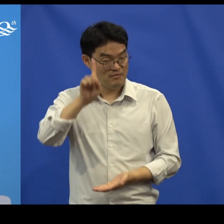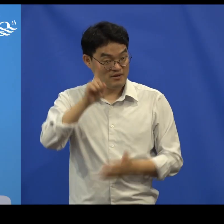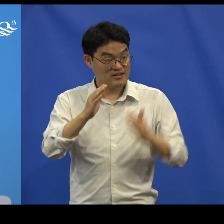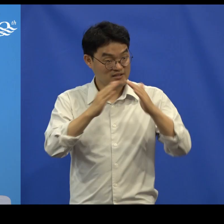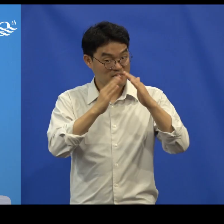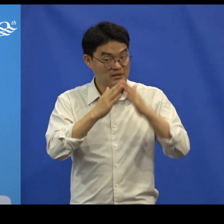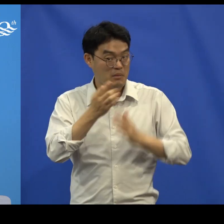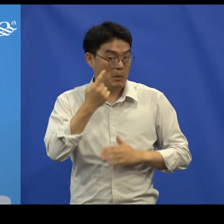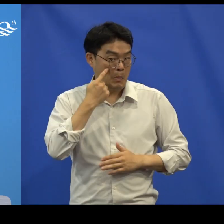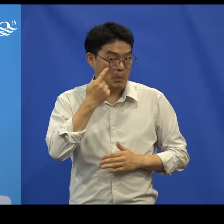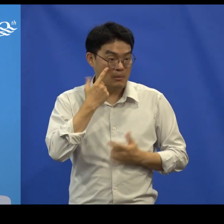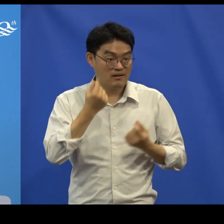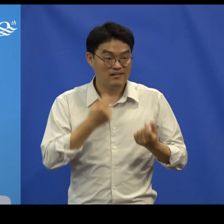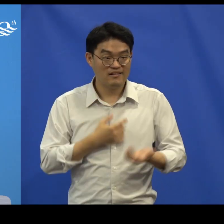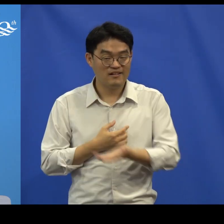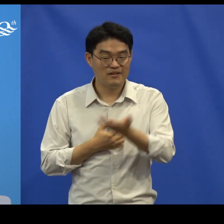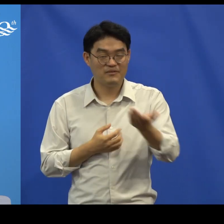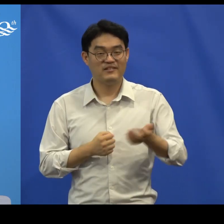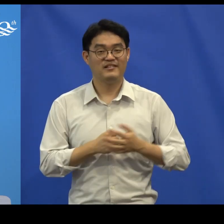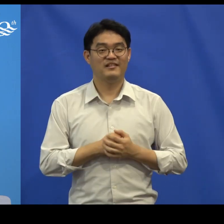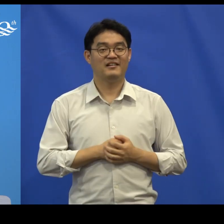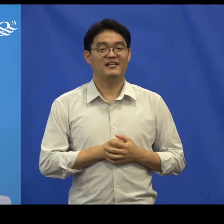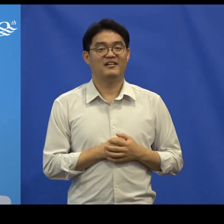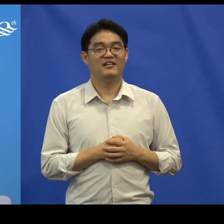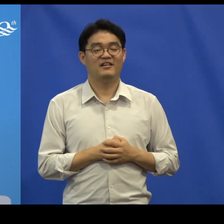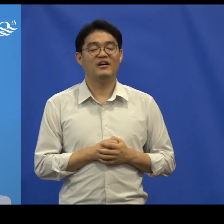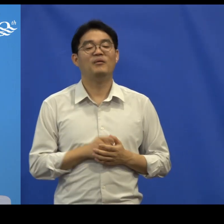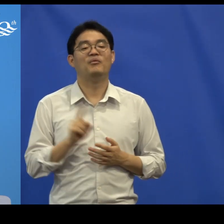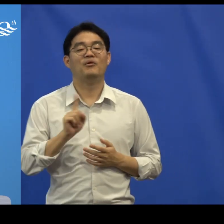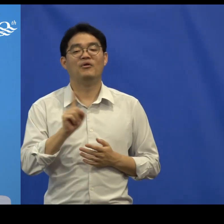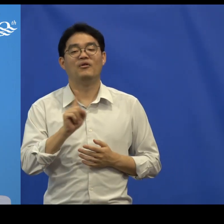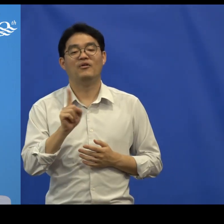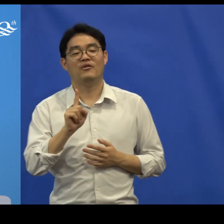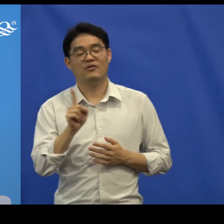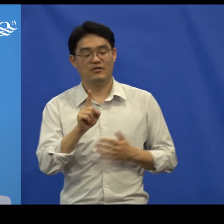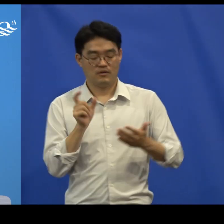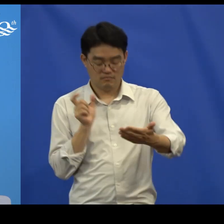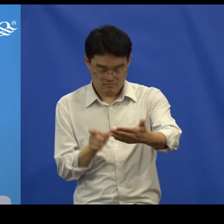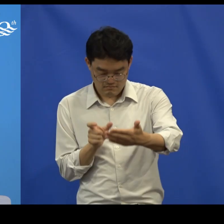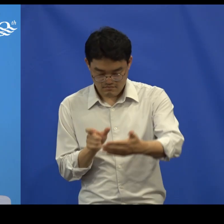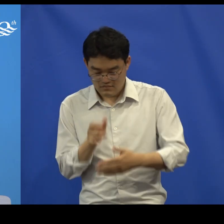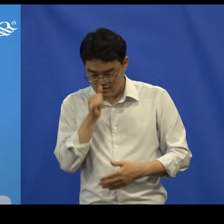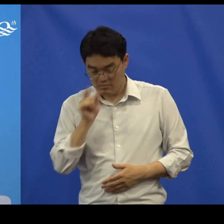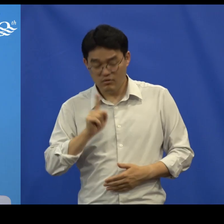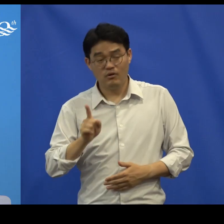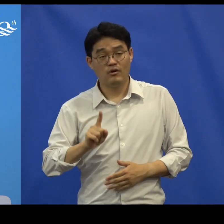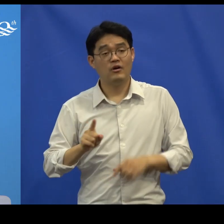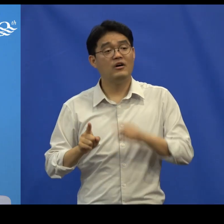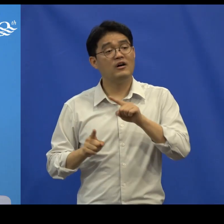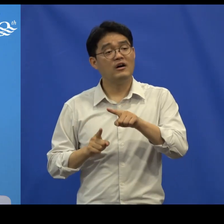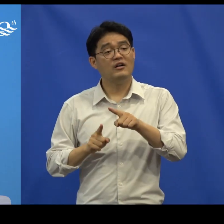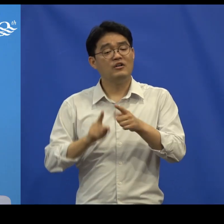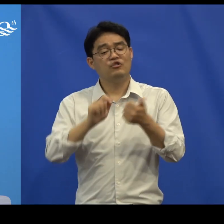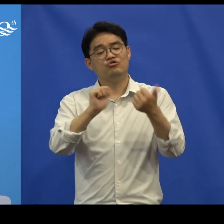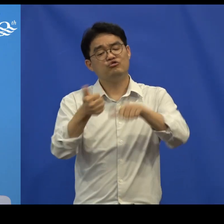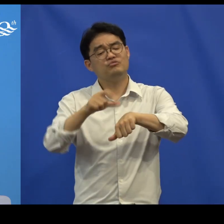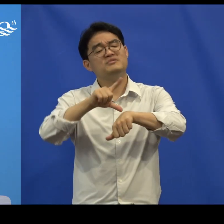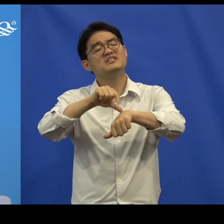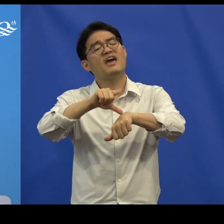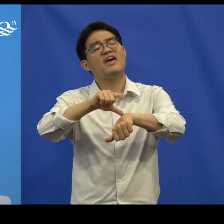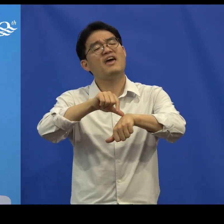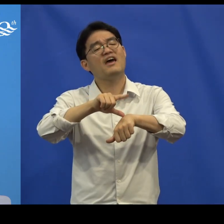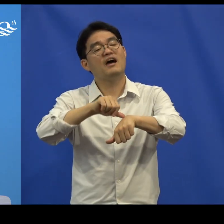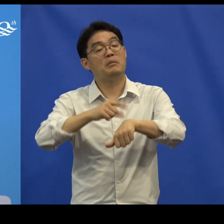해볼 분들이 계실 것 같은데, 참고로 그게 그려놔서 이거를 해보면 불안해질 수도 있고 우울해질 수도